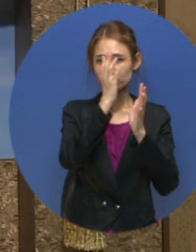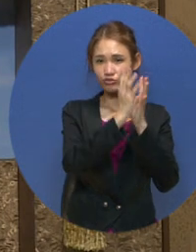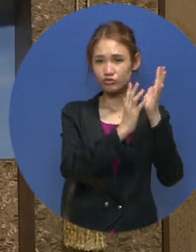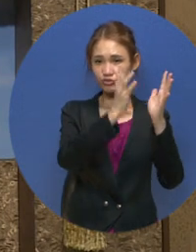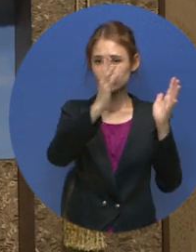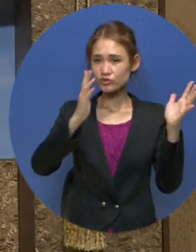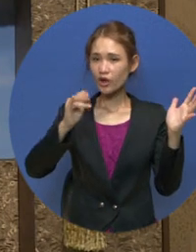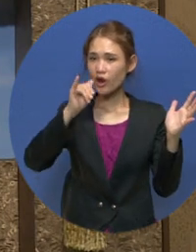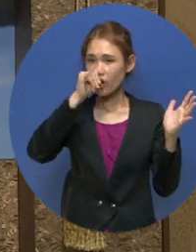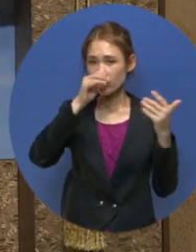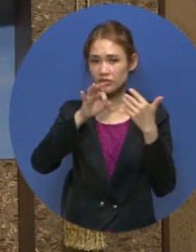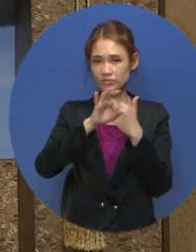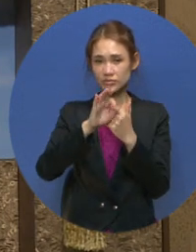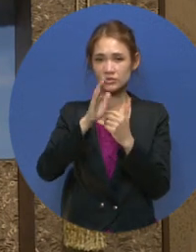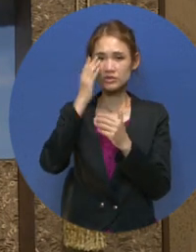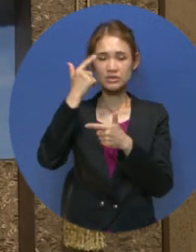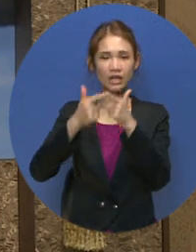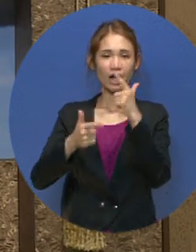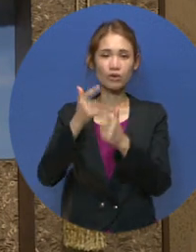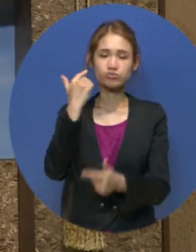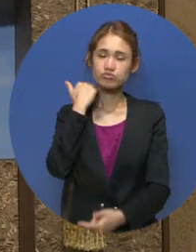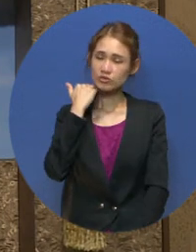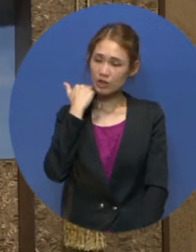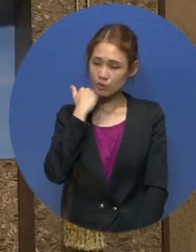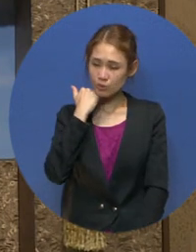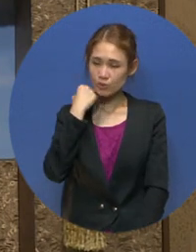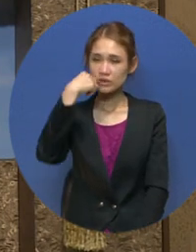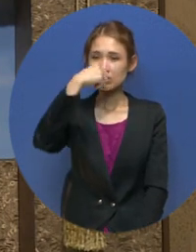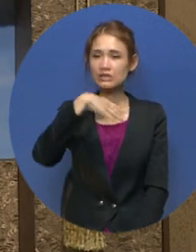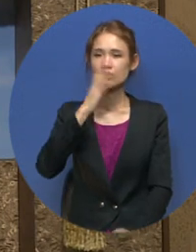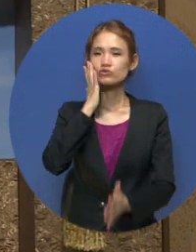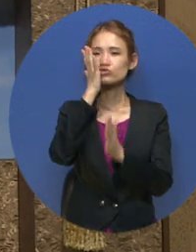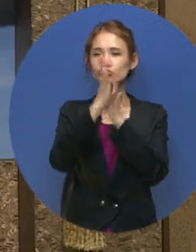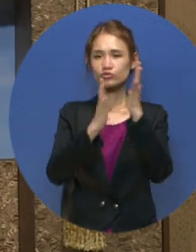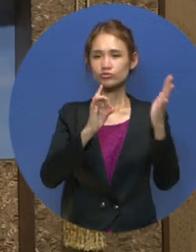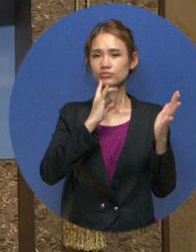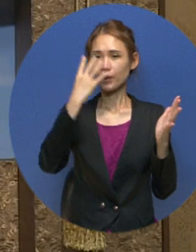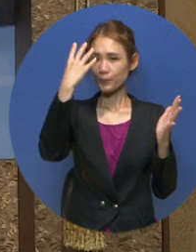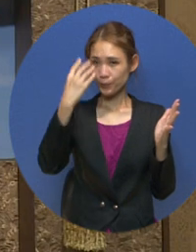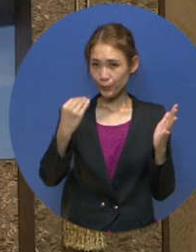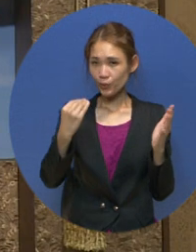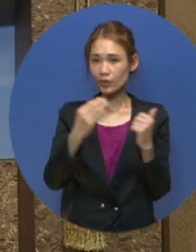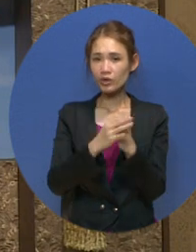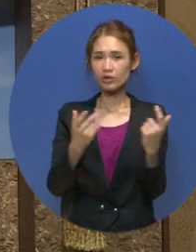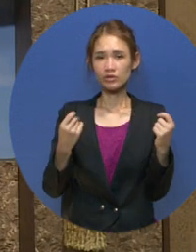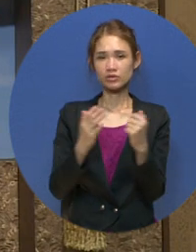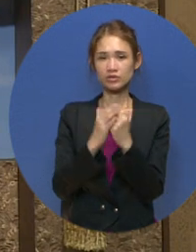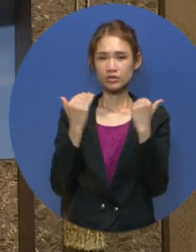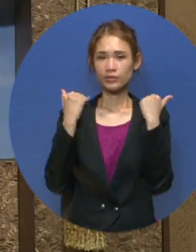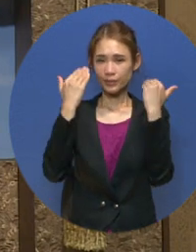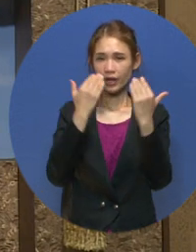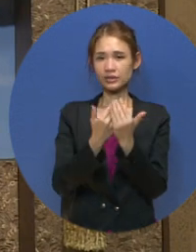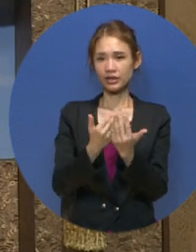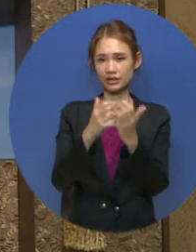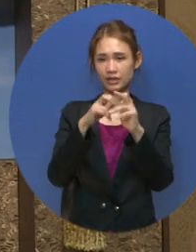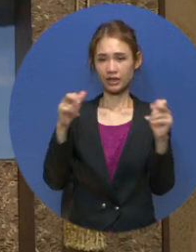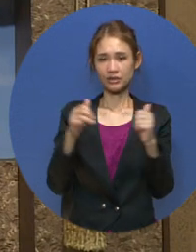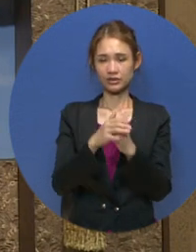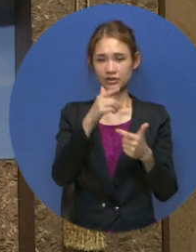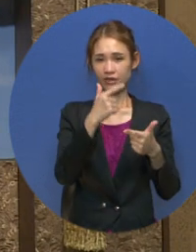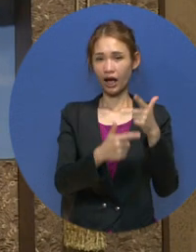숲을 이루면 네. 나무가 보이지 않고 숲이 보입니다. 아. 발달장애인들이 나무로